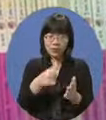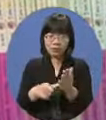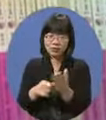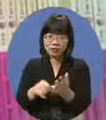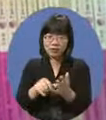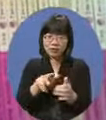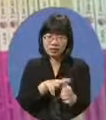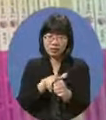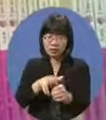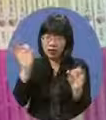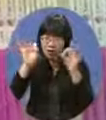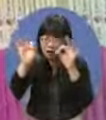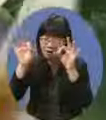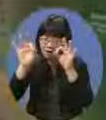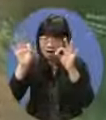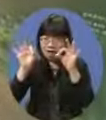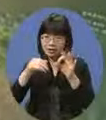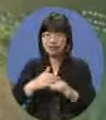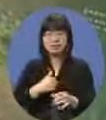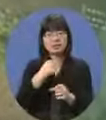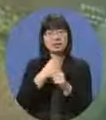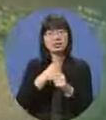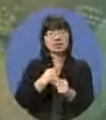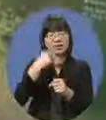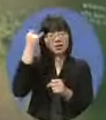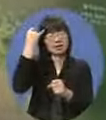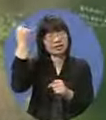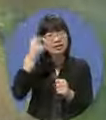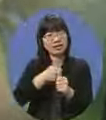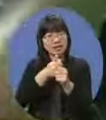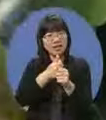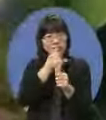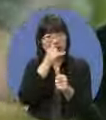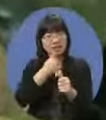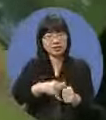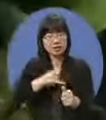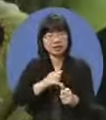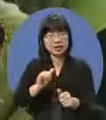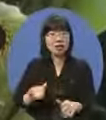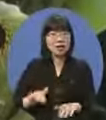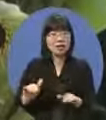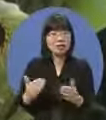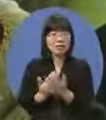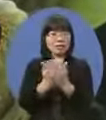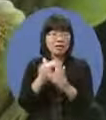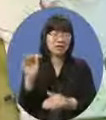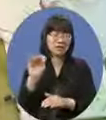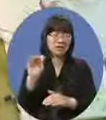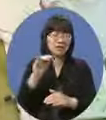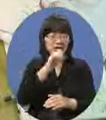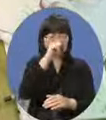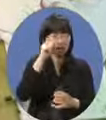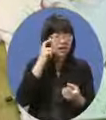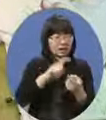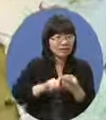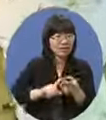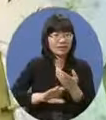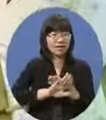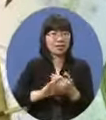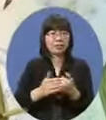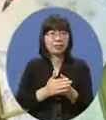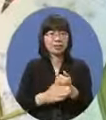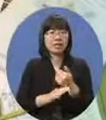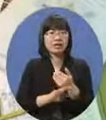만드는 거는 제가 생각나서 하는 경우가 많아요. 아이들마다 발달 단계가 다르고 좋아하는 관심사도 다르기 때문에 다른 걸 보고